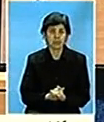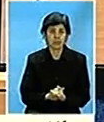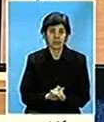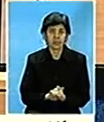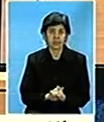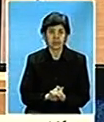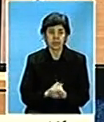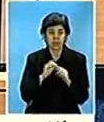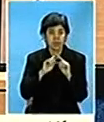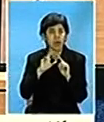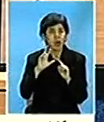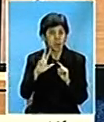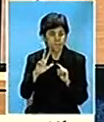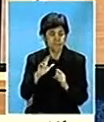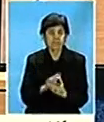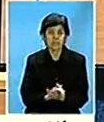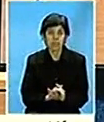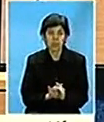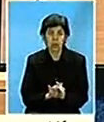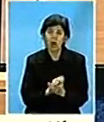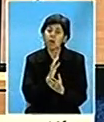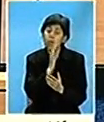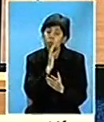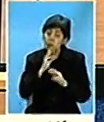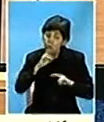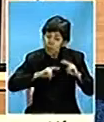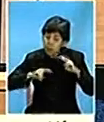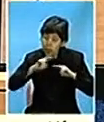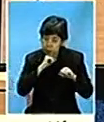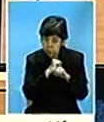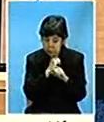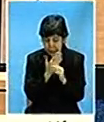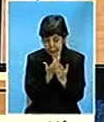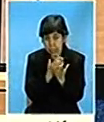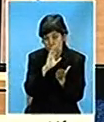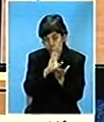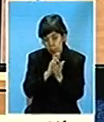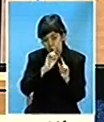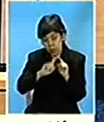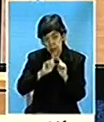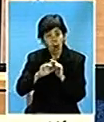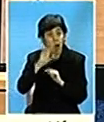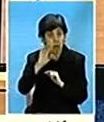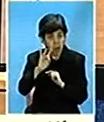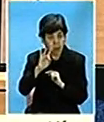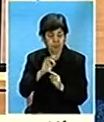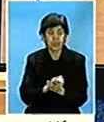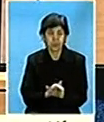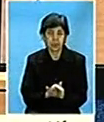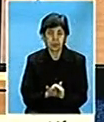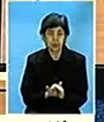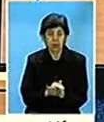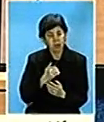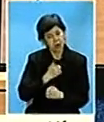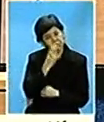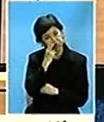ในประการที่3เมื่อพิจารณายุทธศาสตร์การจัดสรรงบประมาณทั้ง8ยุทธศาสตร์ของรัฐบาลแล้วยัง